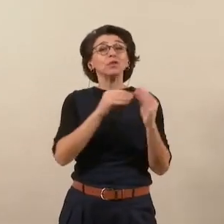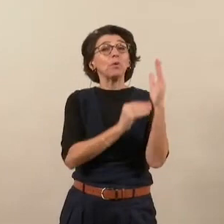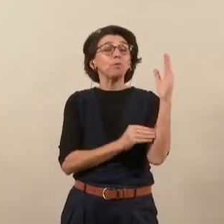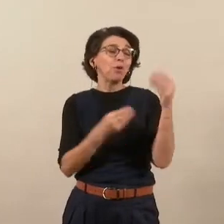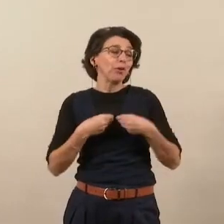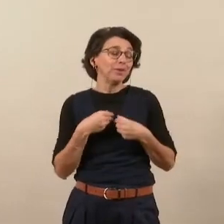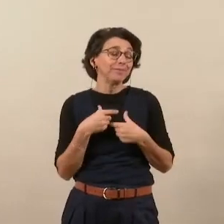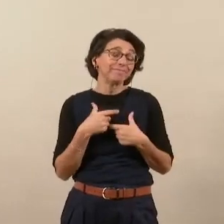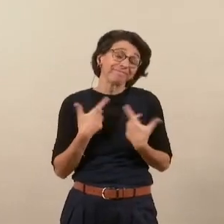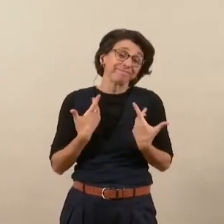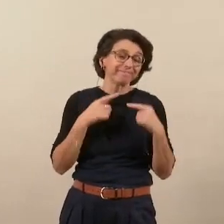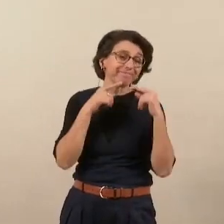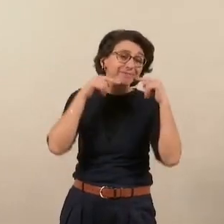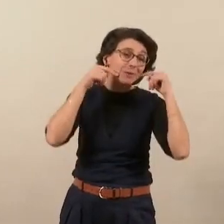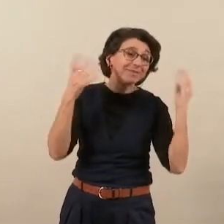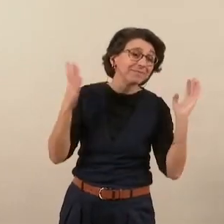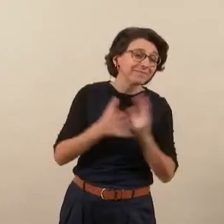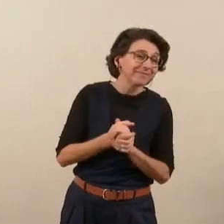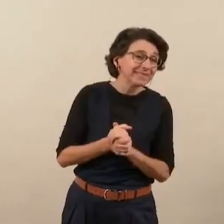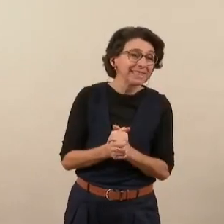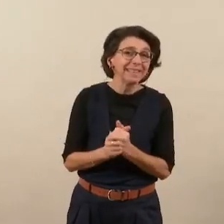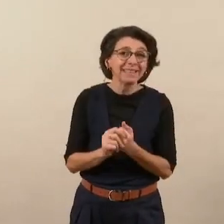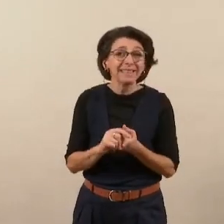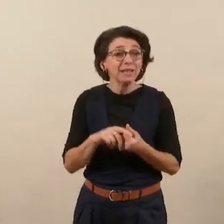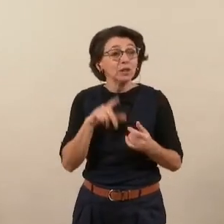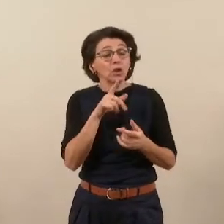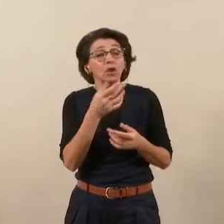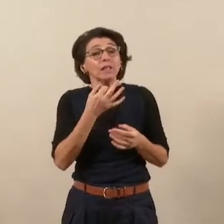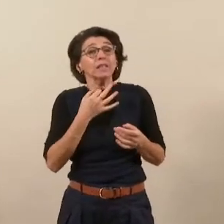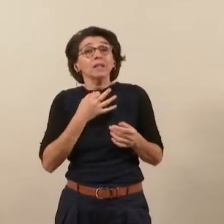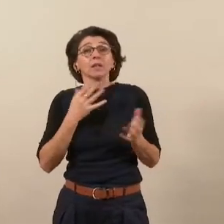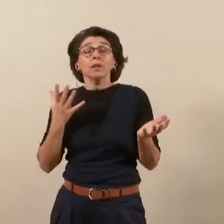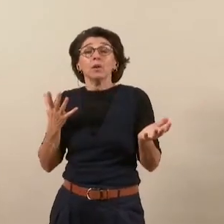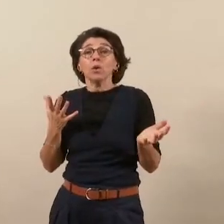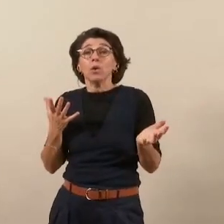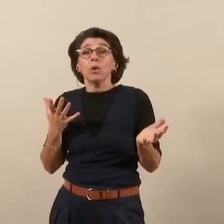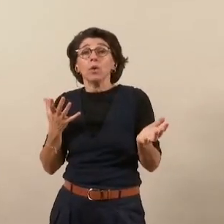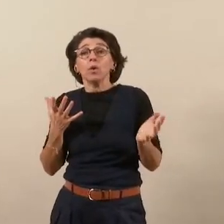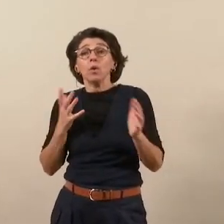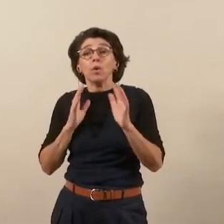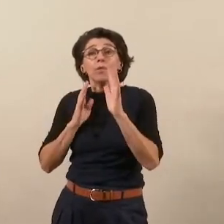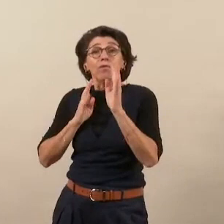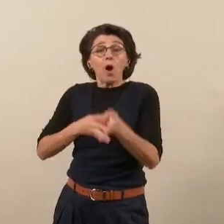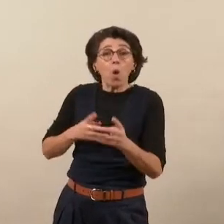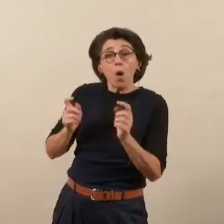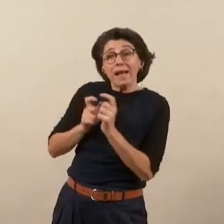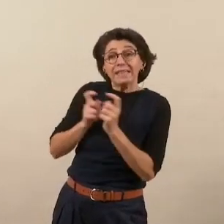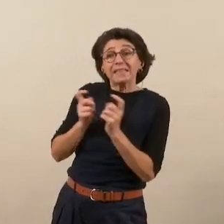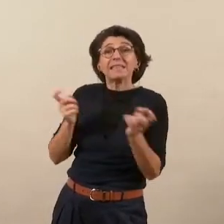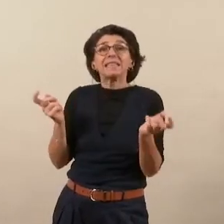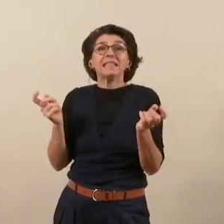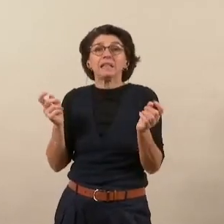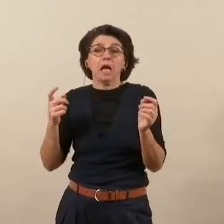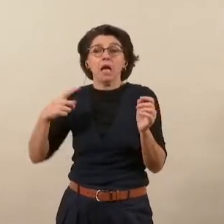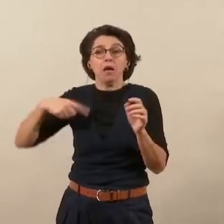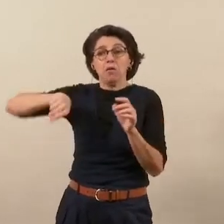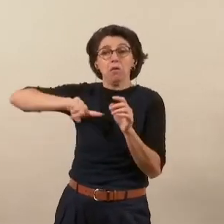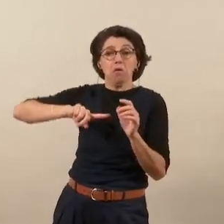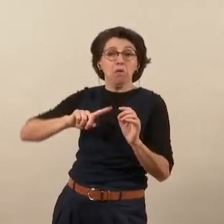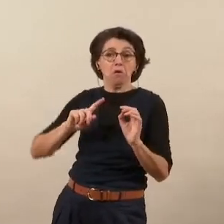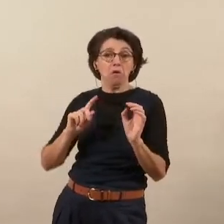Vous entendez préciser que personne n'a le droit au vélo, à assistance électrique, à l'exception du maire, dont il s'agit